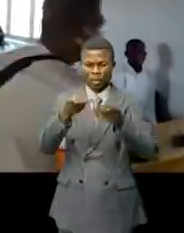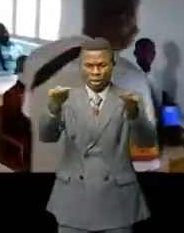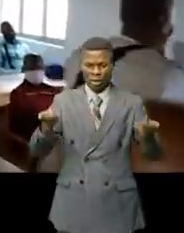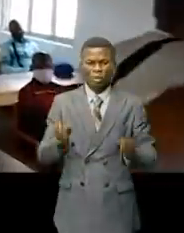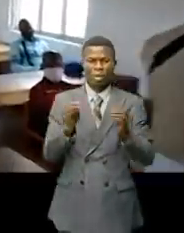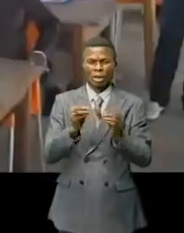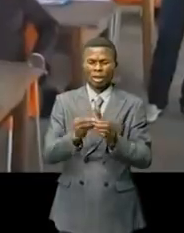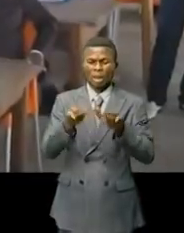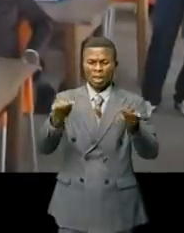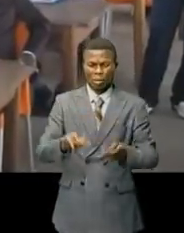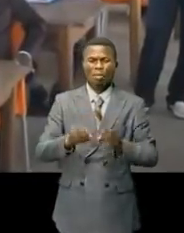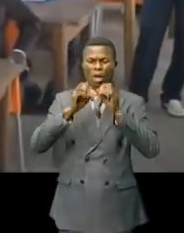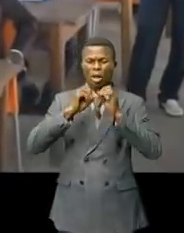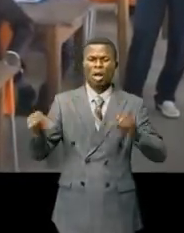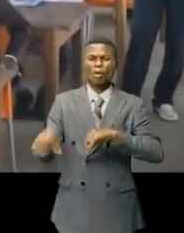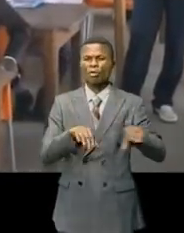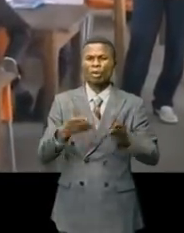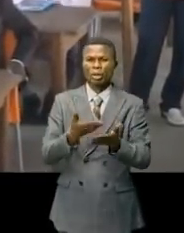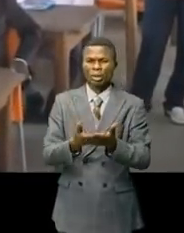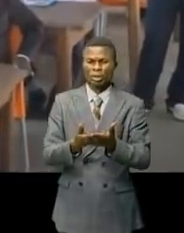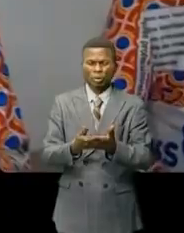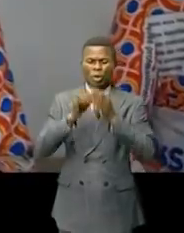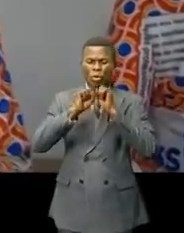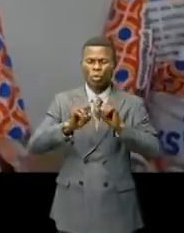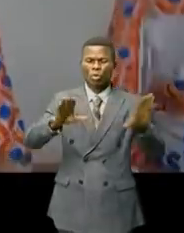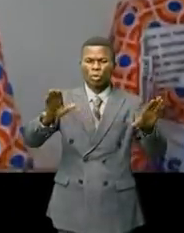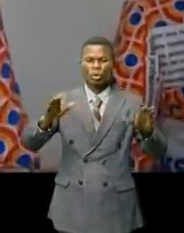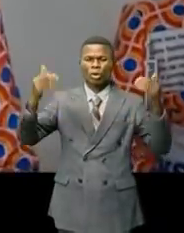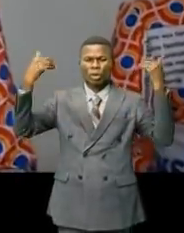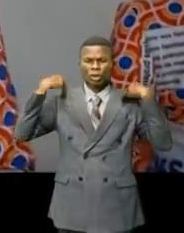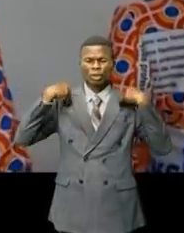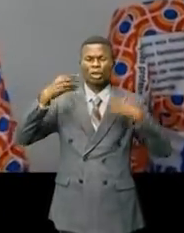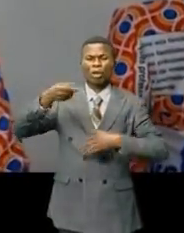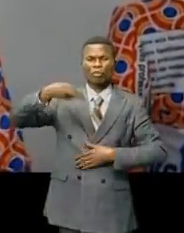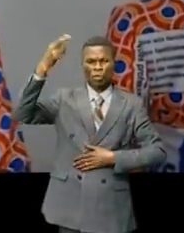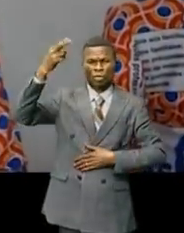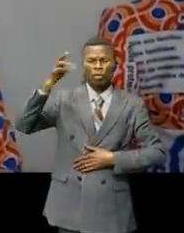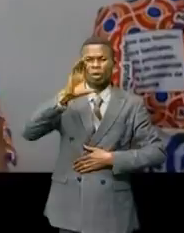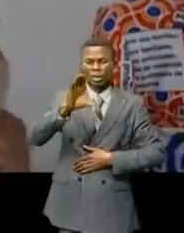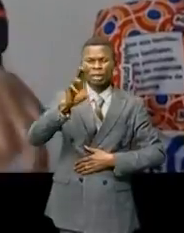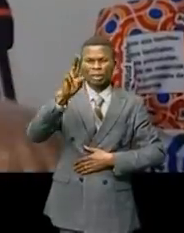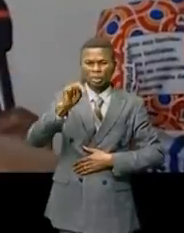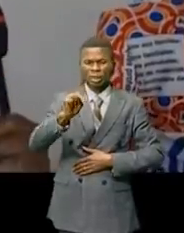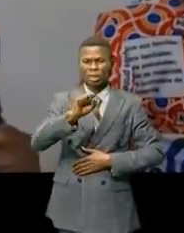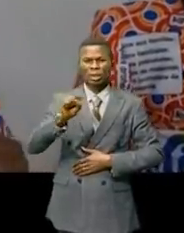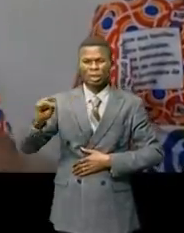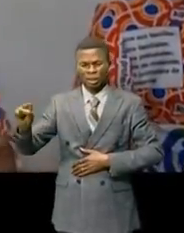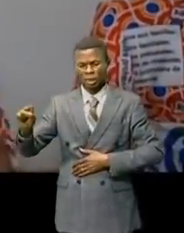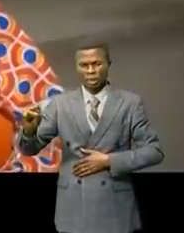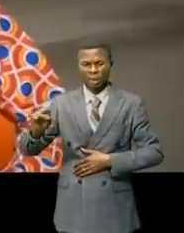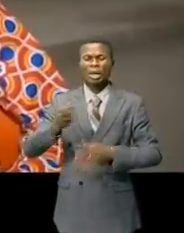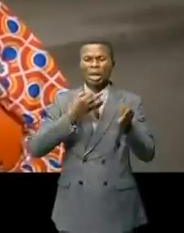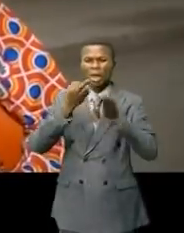servi de cadre à cette manifestation au cours de cette vulgarisation le chef d'antenne cnss monnaies dites ou marcel belgique anania a